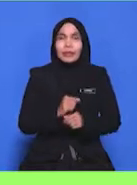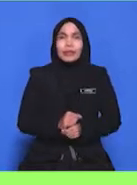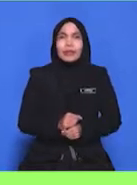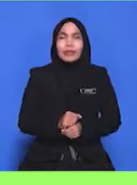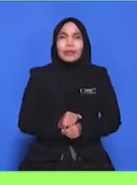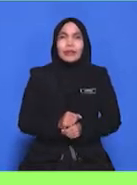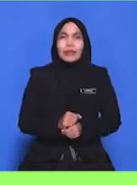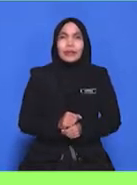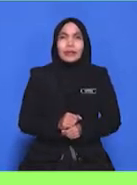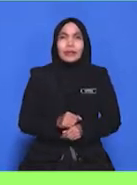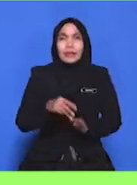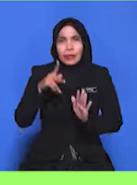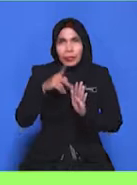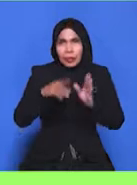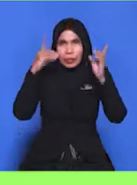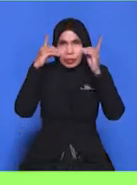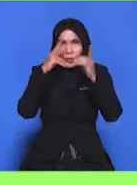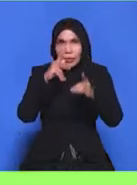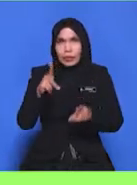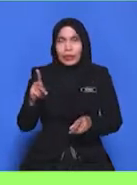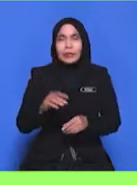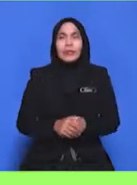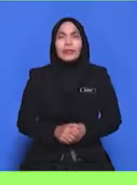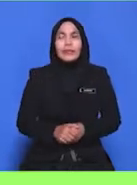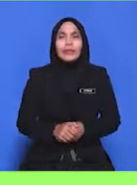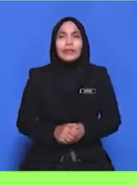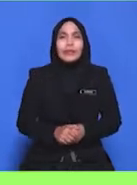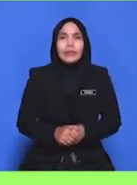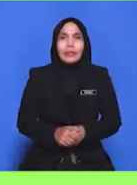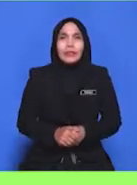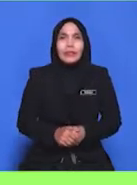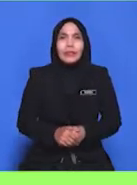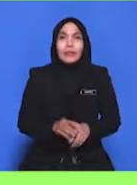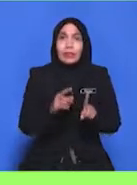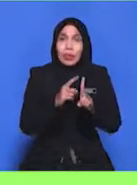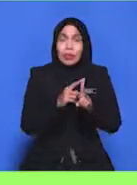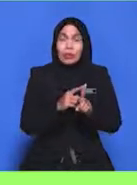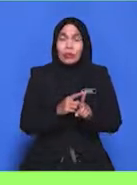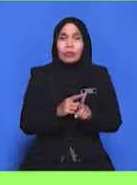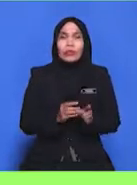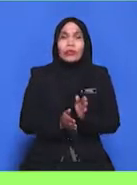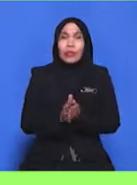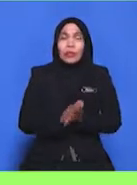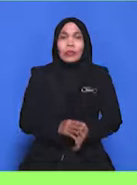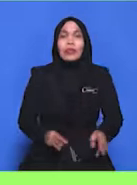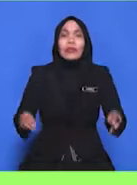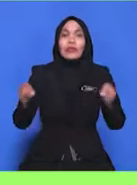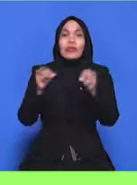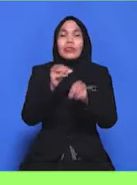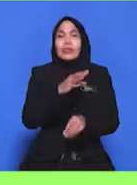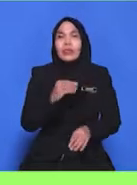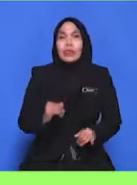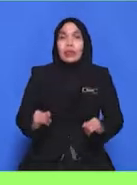dari aspek pendidikan. Pertama, menjadikan masjid dan istana sebagai pusat perkembangan